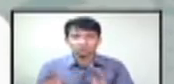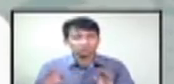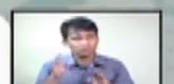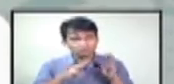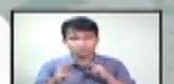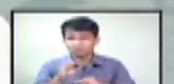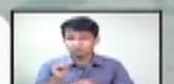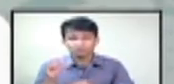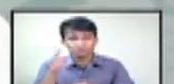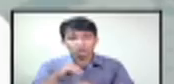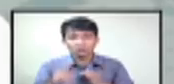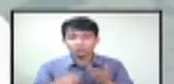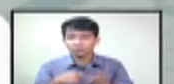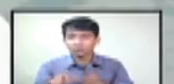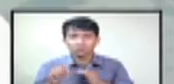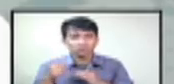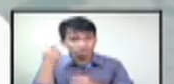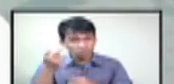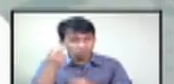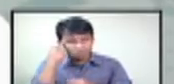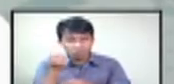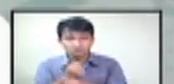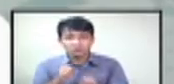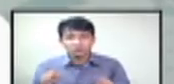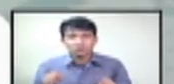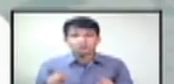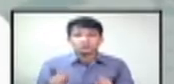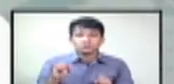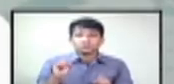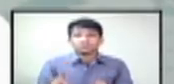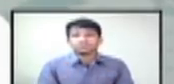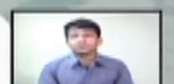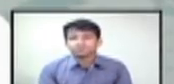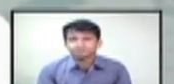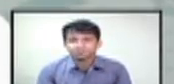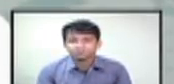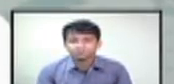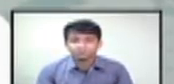Huwag ka mag-alala. Kasi, sir, gobyerno natin bahala dyan. Okay, sir? Yes, sir.